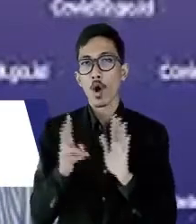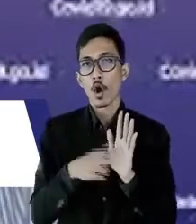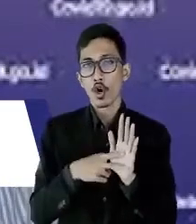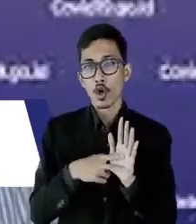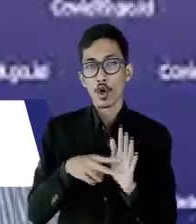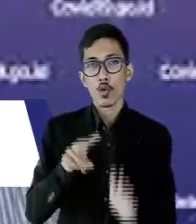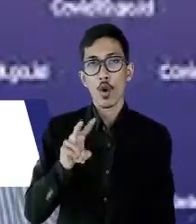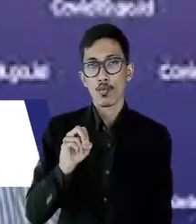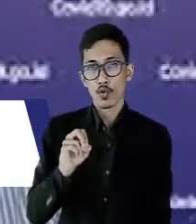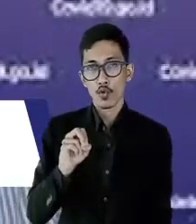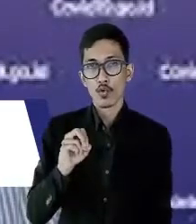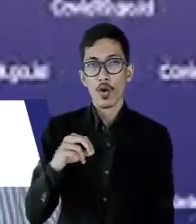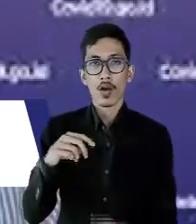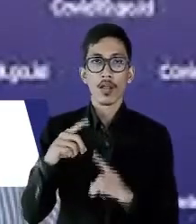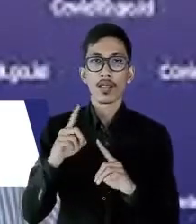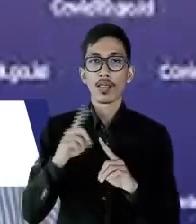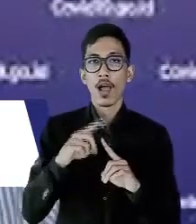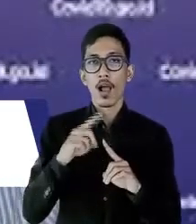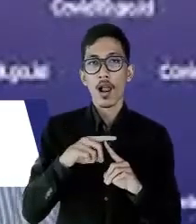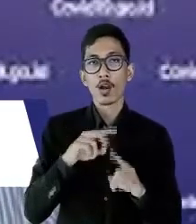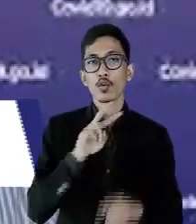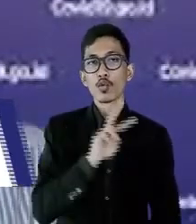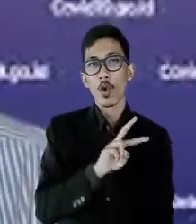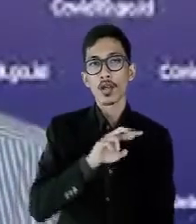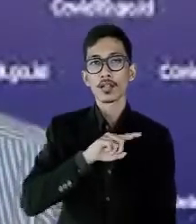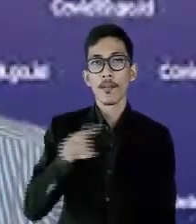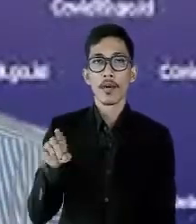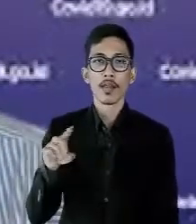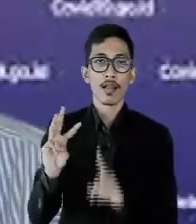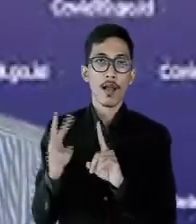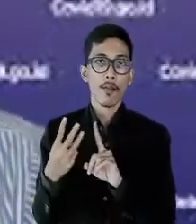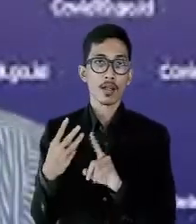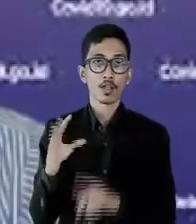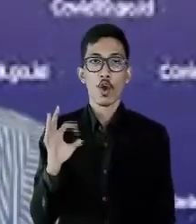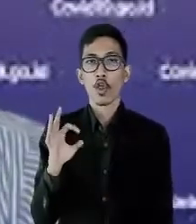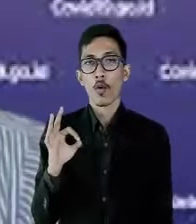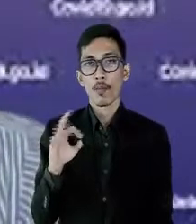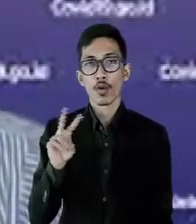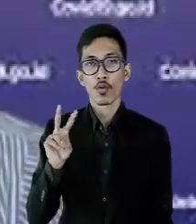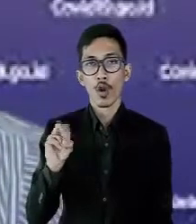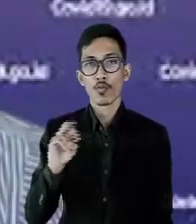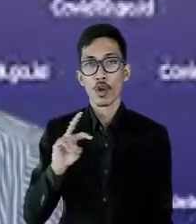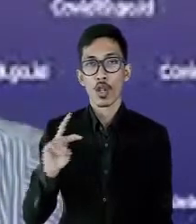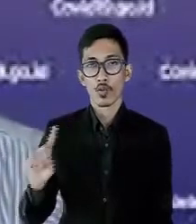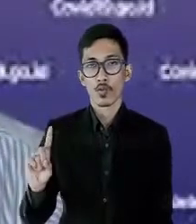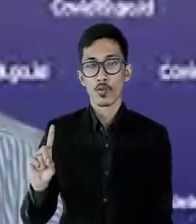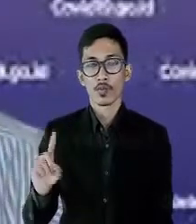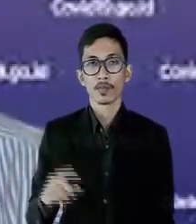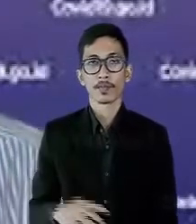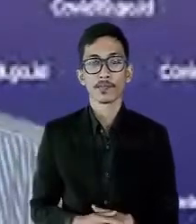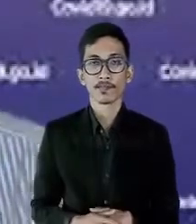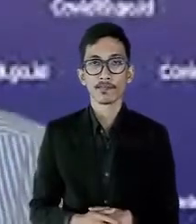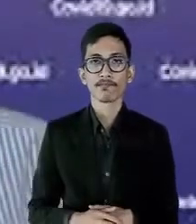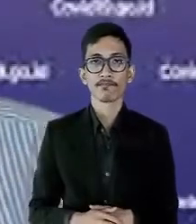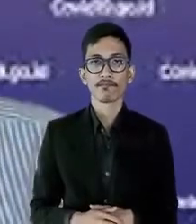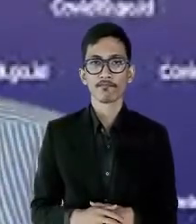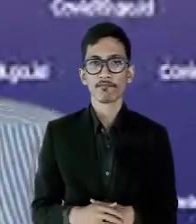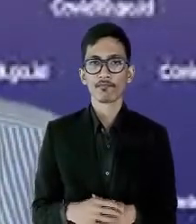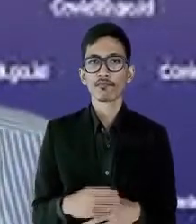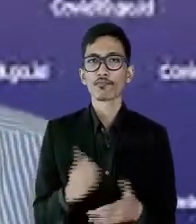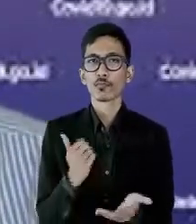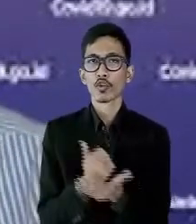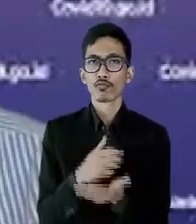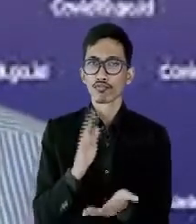ke-20 yang berlangsung pada tanggal 2 sampai 13 Oktober 2021. Dan kita ketahui bahwa secara resmi ajang